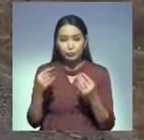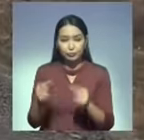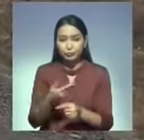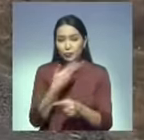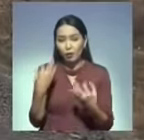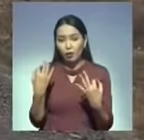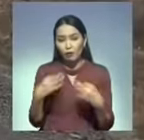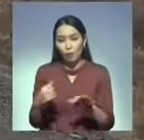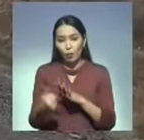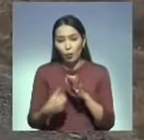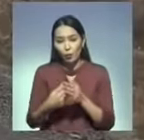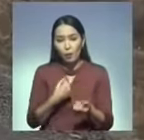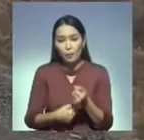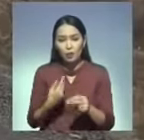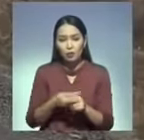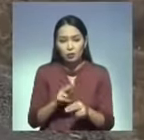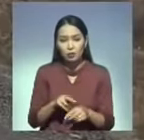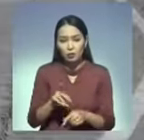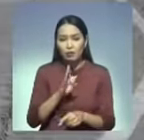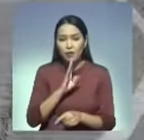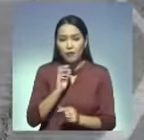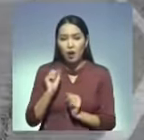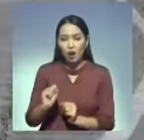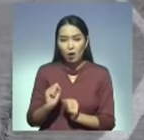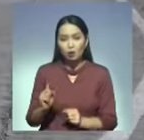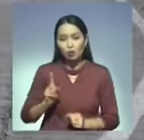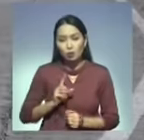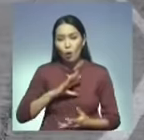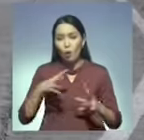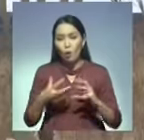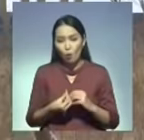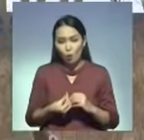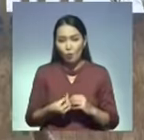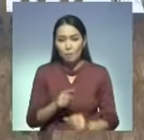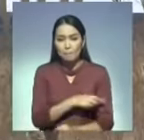пытаются отстоять честь дочери с помощью адвоката. Пока ждут результатов новых